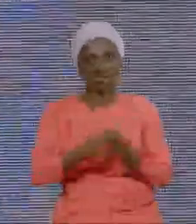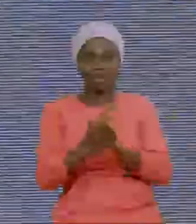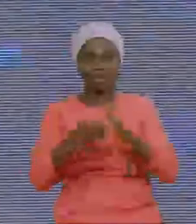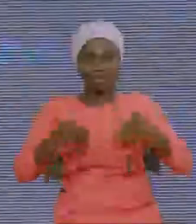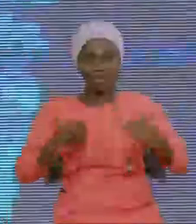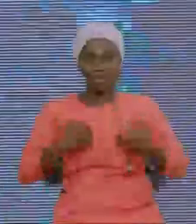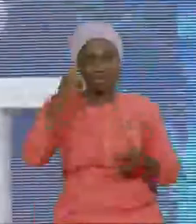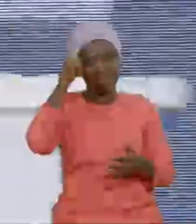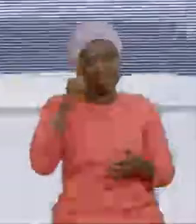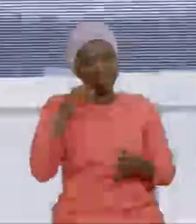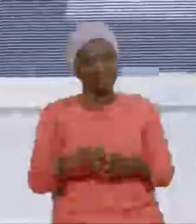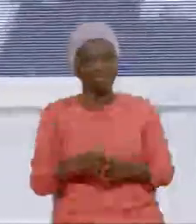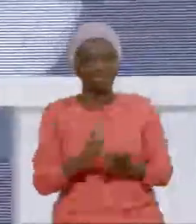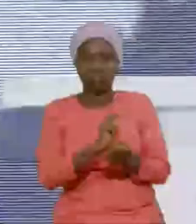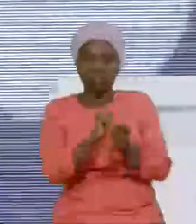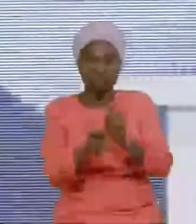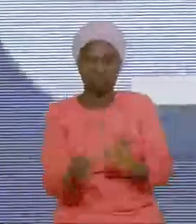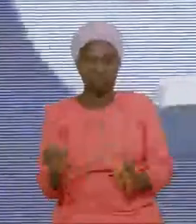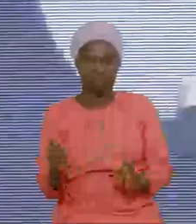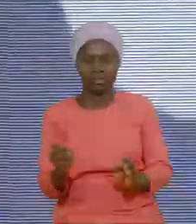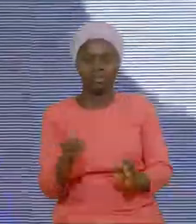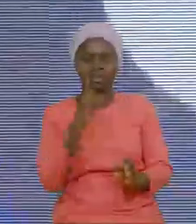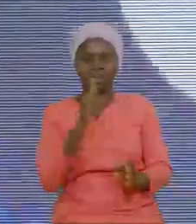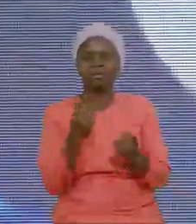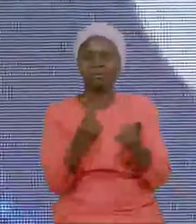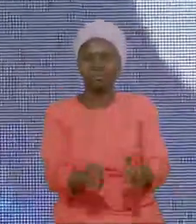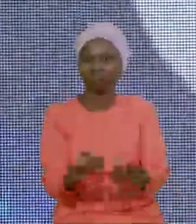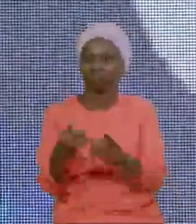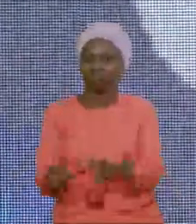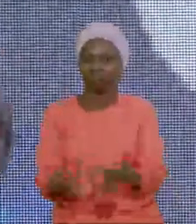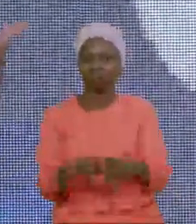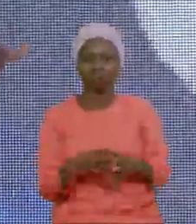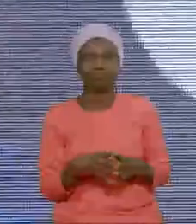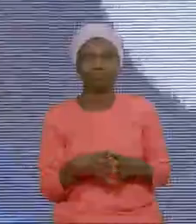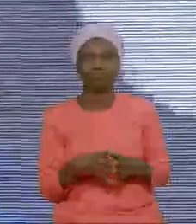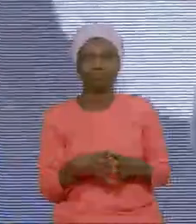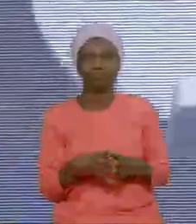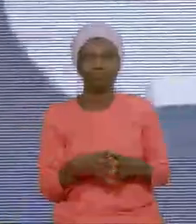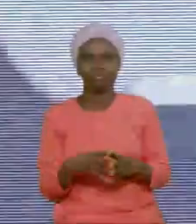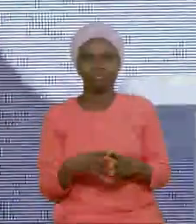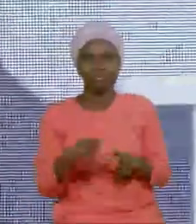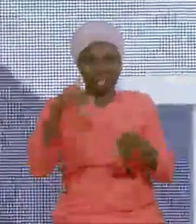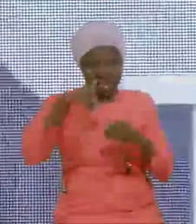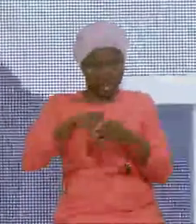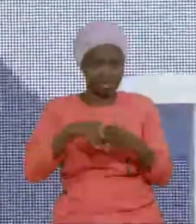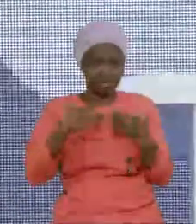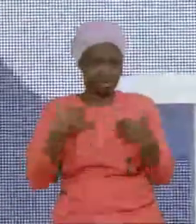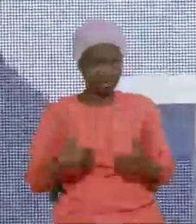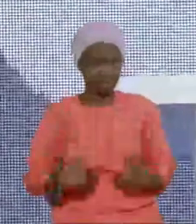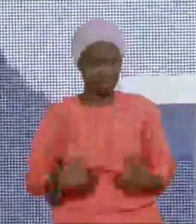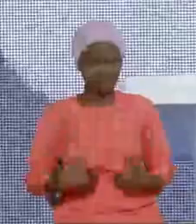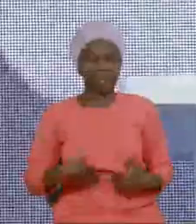jeunes adultes. Changes are taking place. Les changements se produisent. Internally. internement.